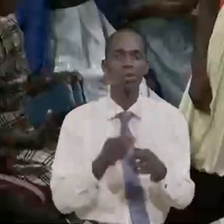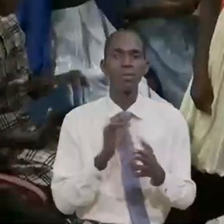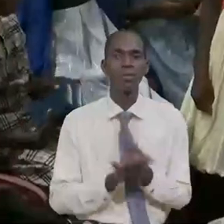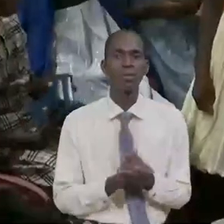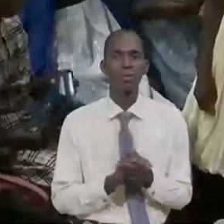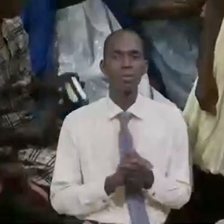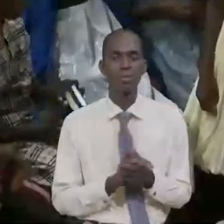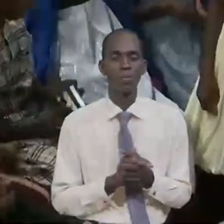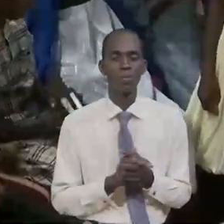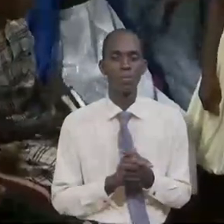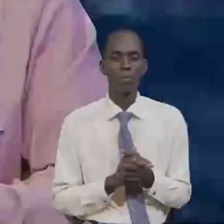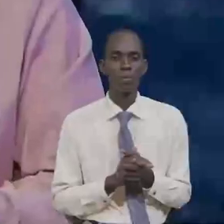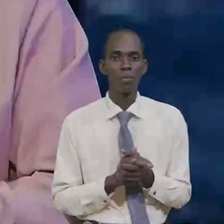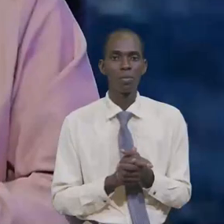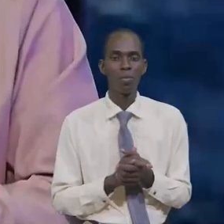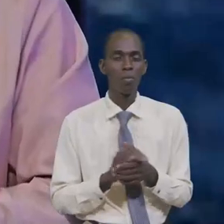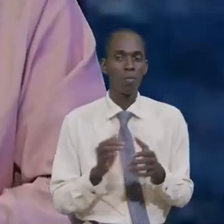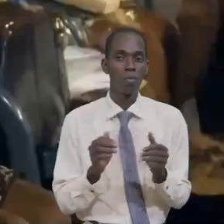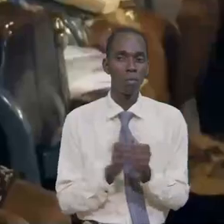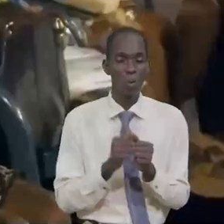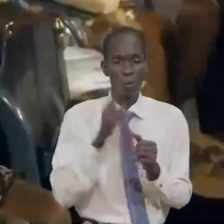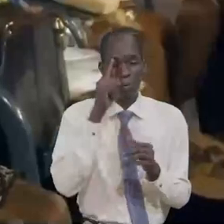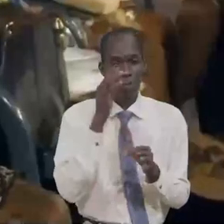car pas la foi tout est possible